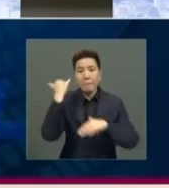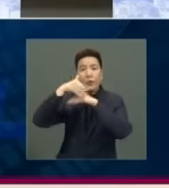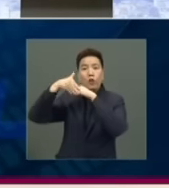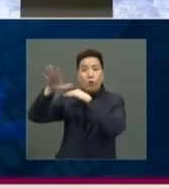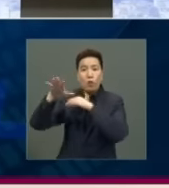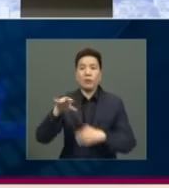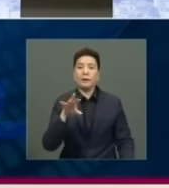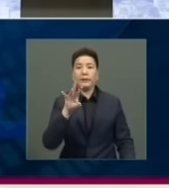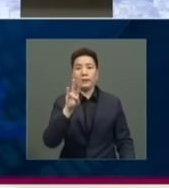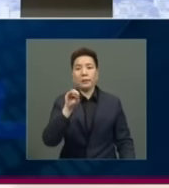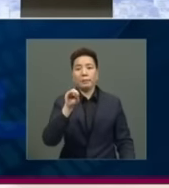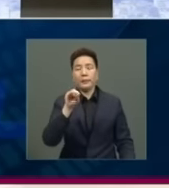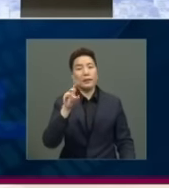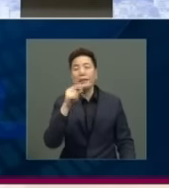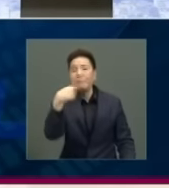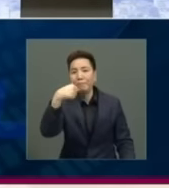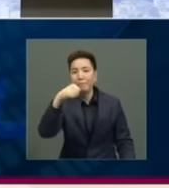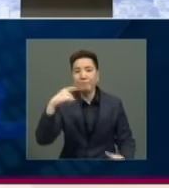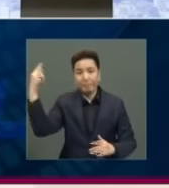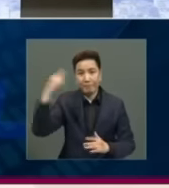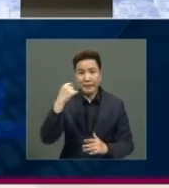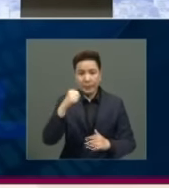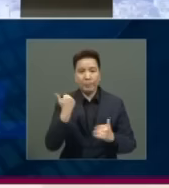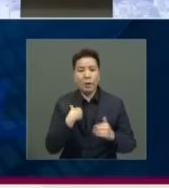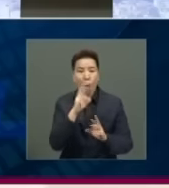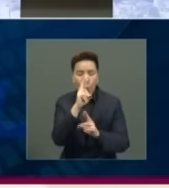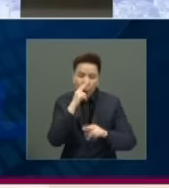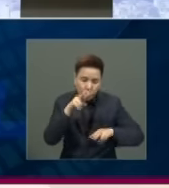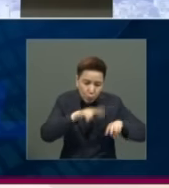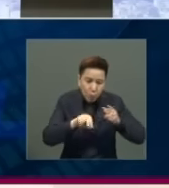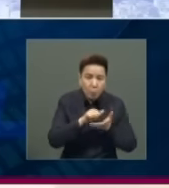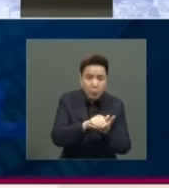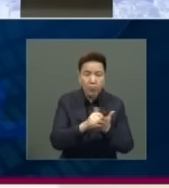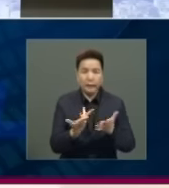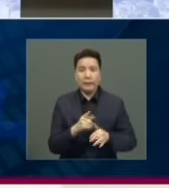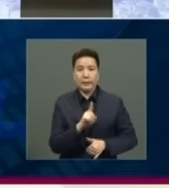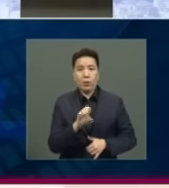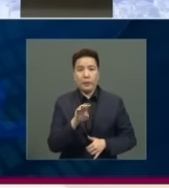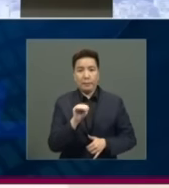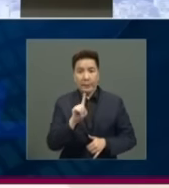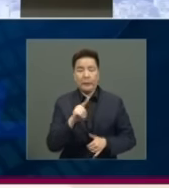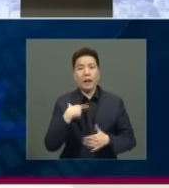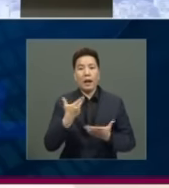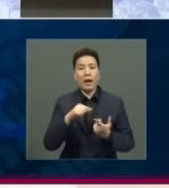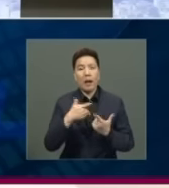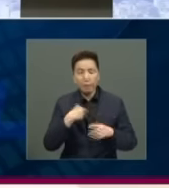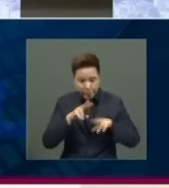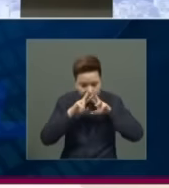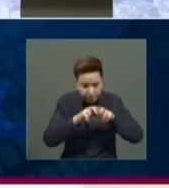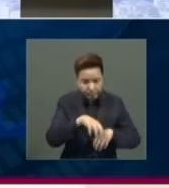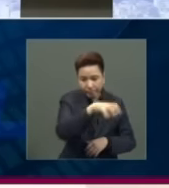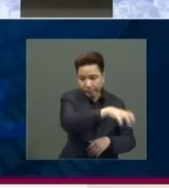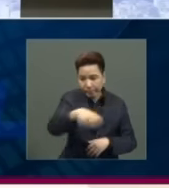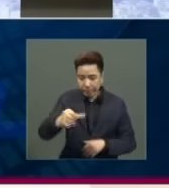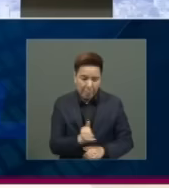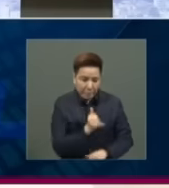พฤติการในการเดินทางไปไหนมาไหนหลายพื้นที่หลายจังหวัดด้วยการใช้ระบบขนส่งสาธารณะด้วยตอนนี้ต้องทำการสอบสวนโรคนะคะ